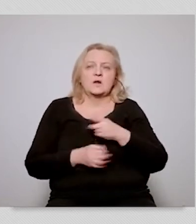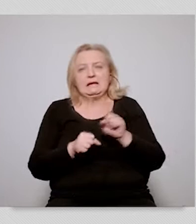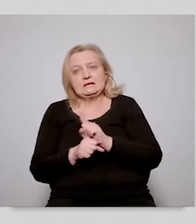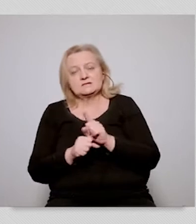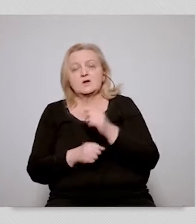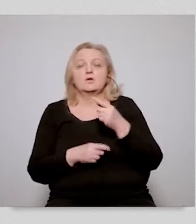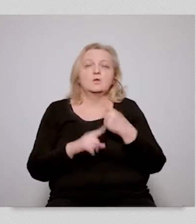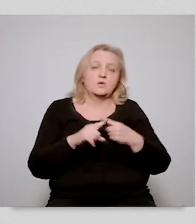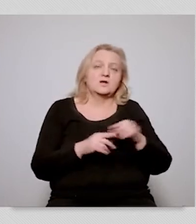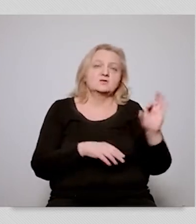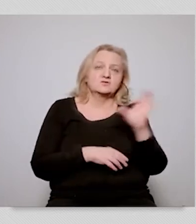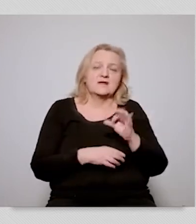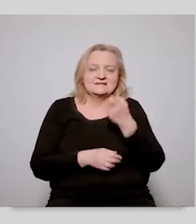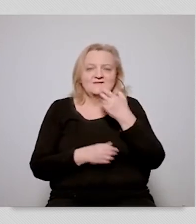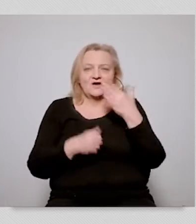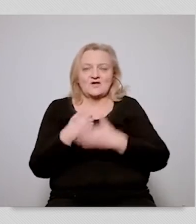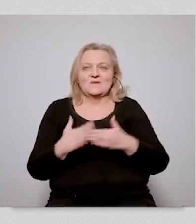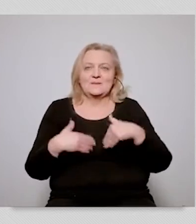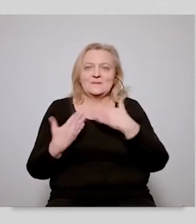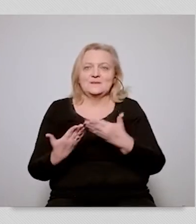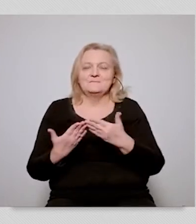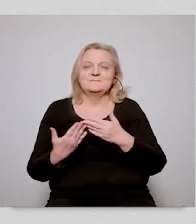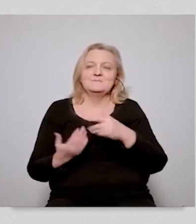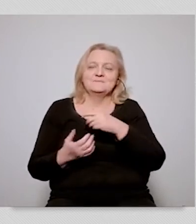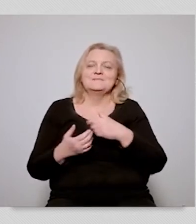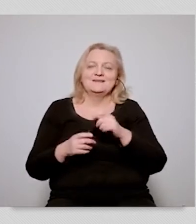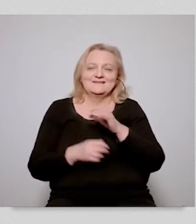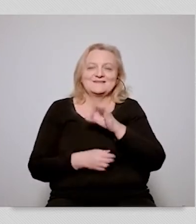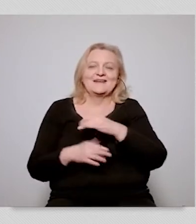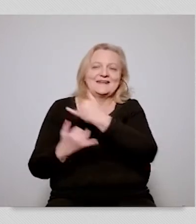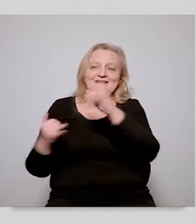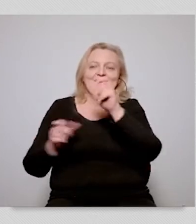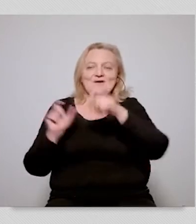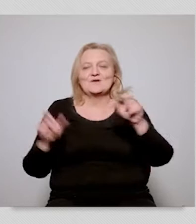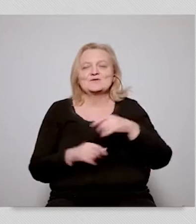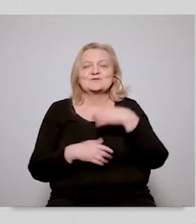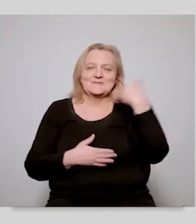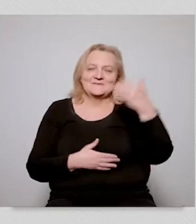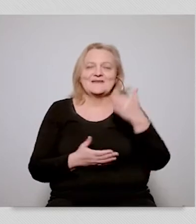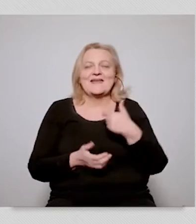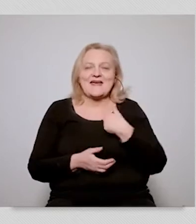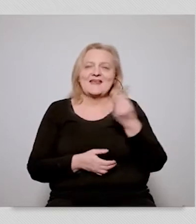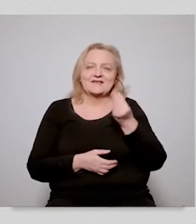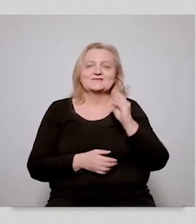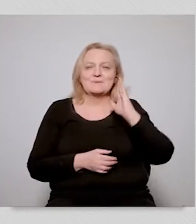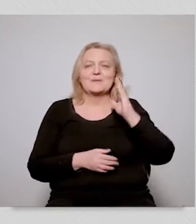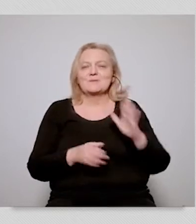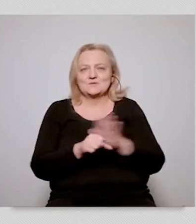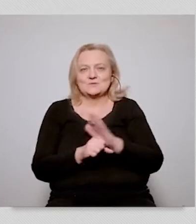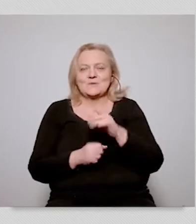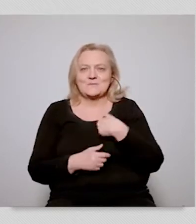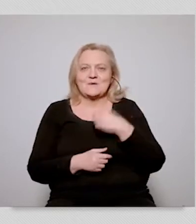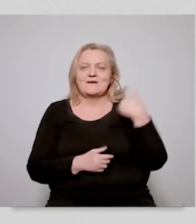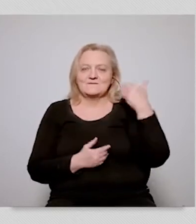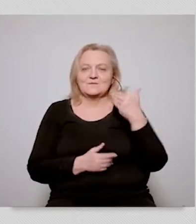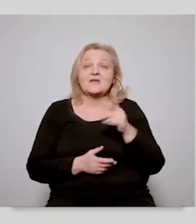kilka szans. Już na tym będę kończył, żeby dać oczywiście możliwość innym powiedzeniem, że później jeszcze, jeszcze uzupełnię. Po pierwsze, to